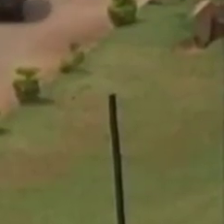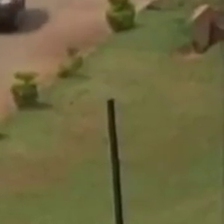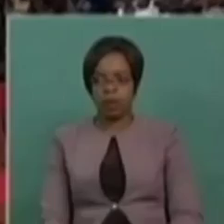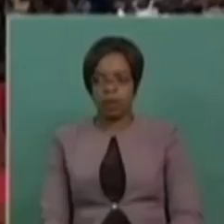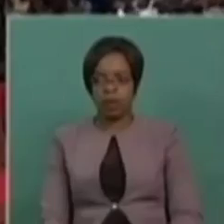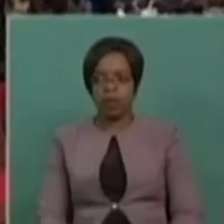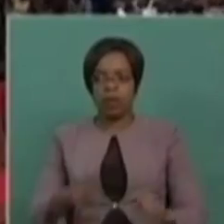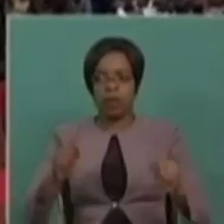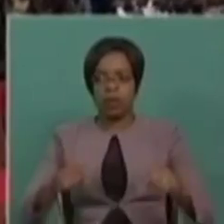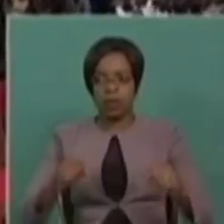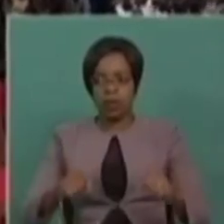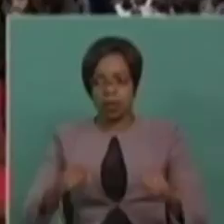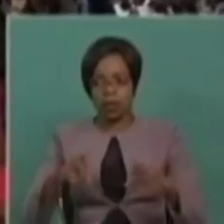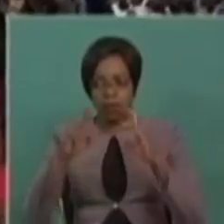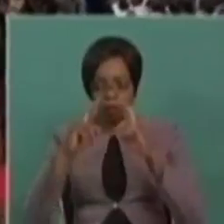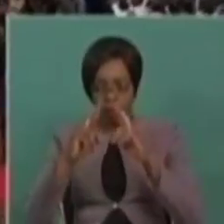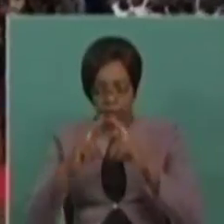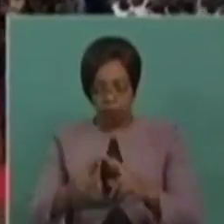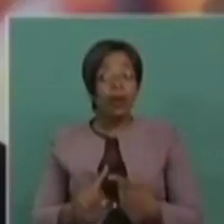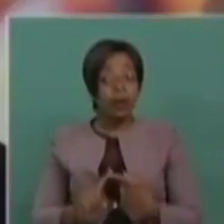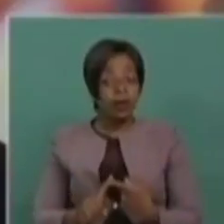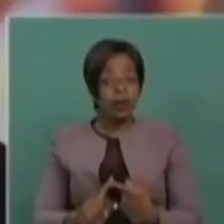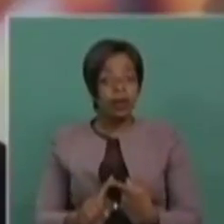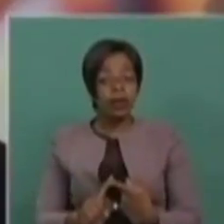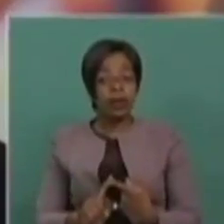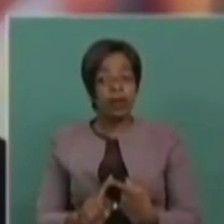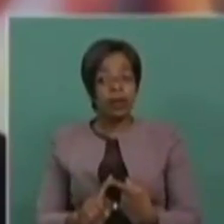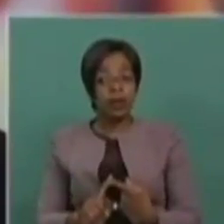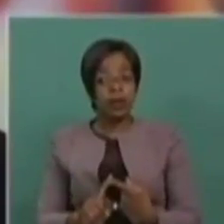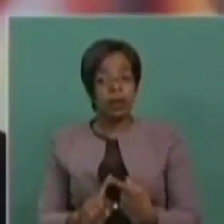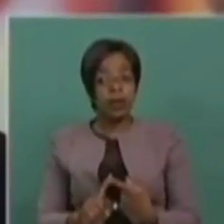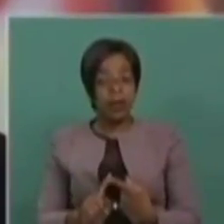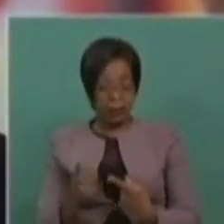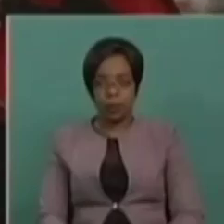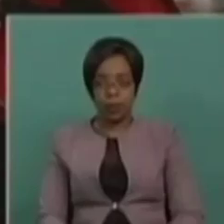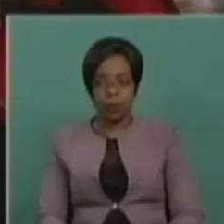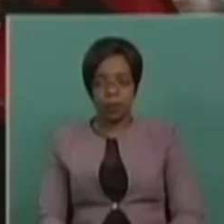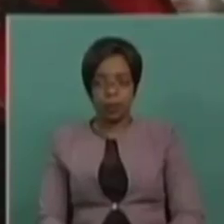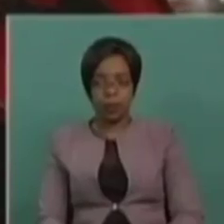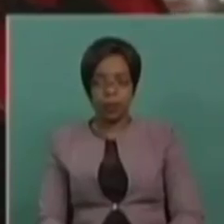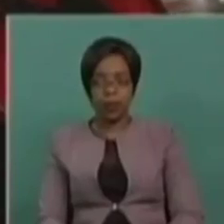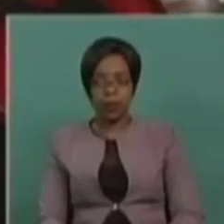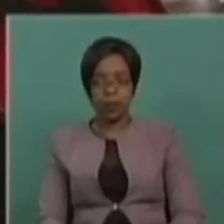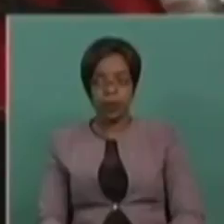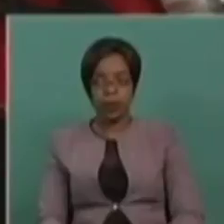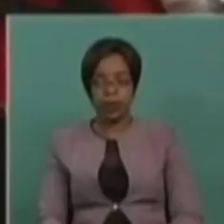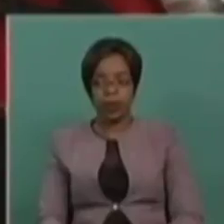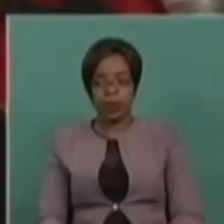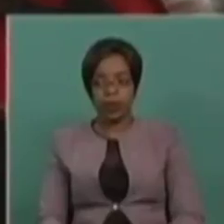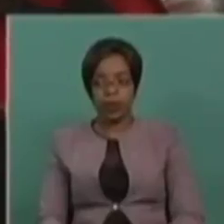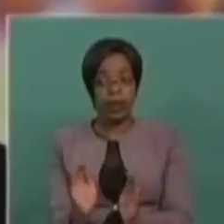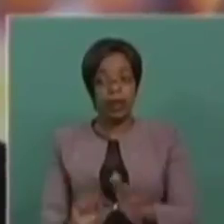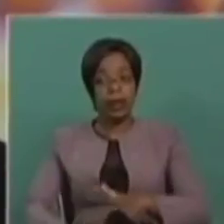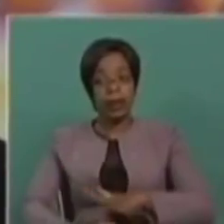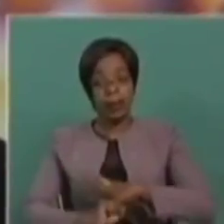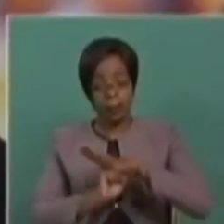екс-лідера країни Мугабе. Той правив 37 років і збирався посадити у президентське крісло свою дружину Грейс. Втім, контроль над країною